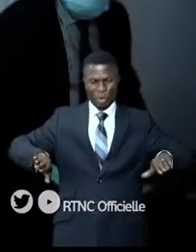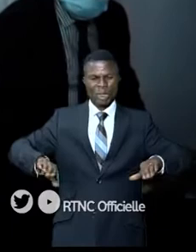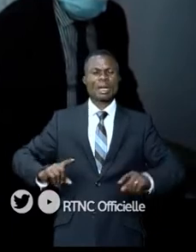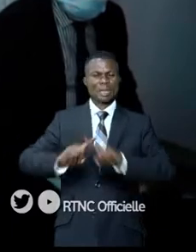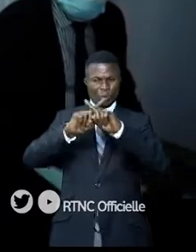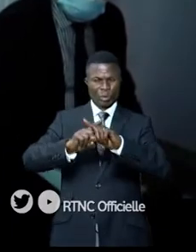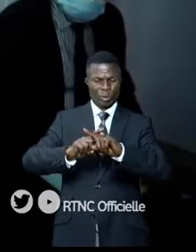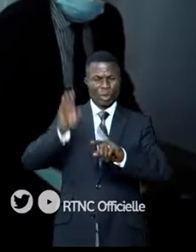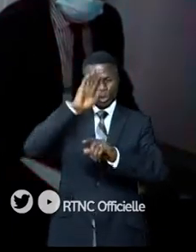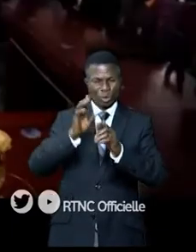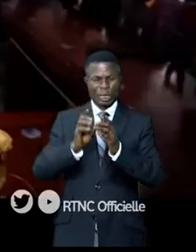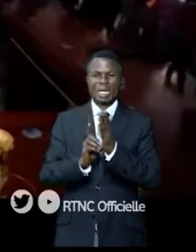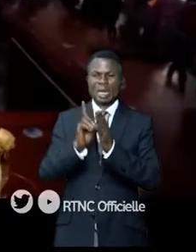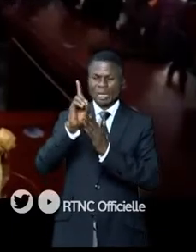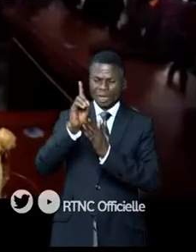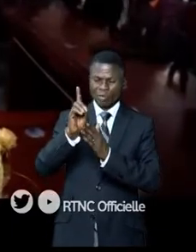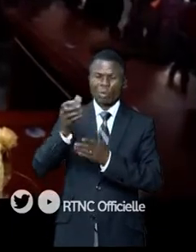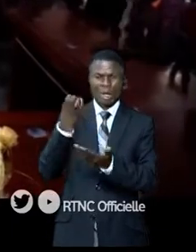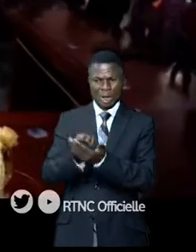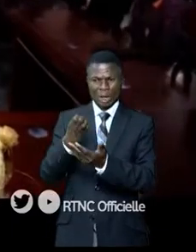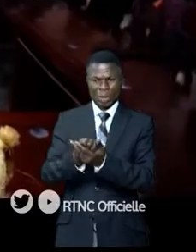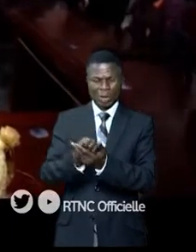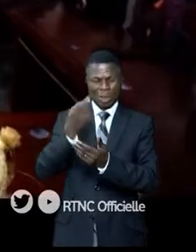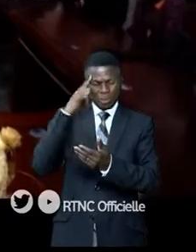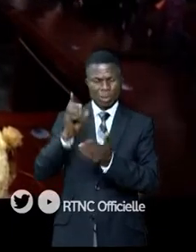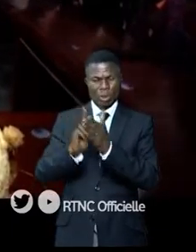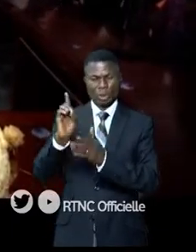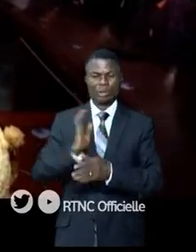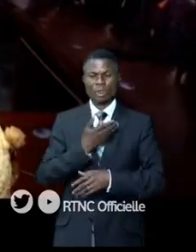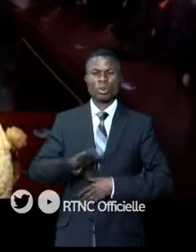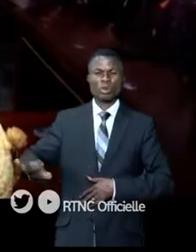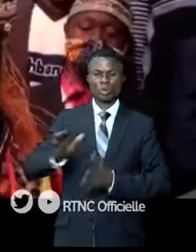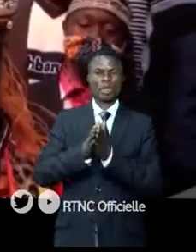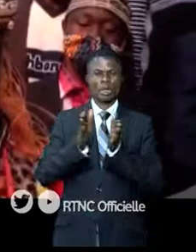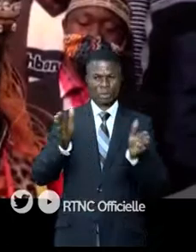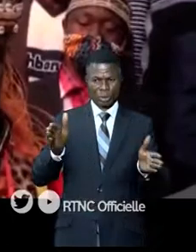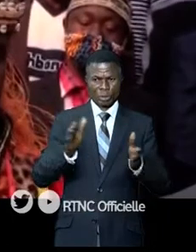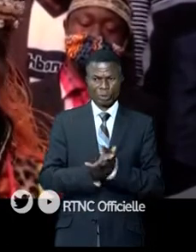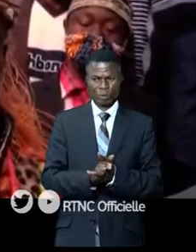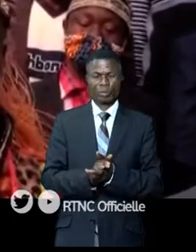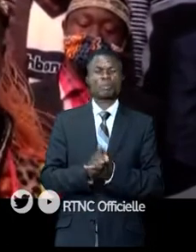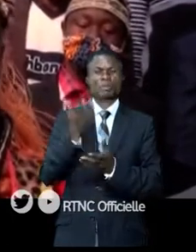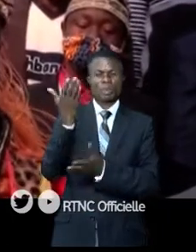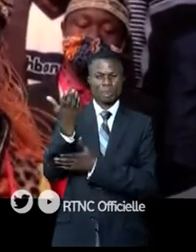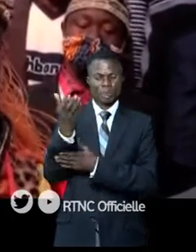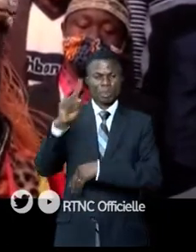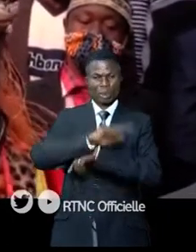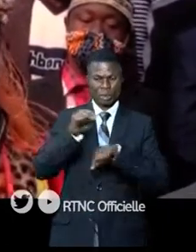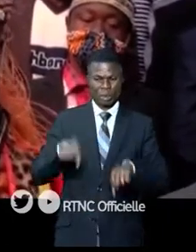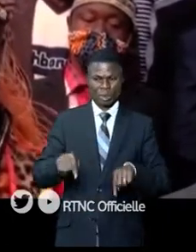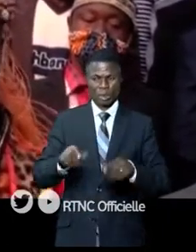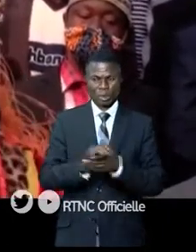de booster l'économie du Congo central, levier pour le développement de la République démocratique du Congo. La convocation séjour, je dis